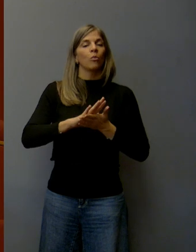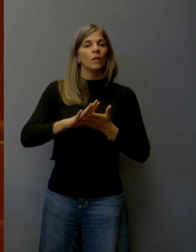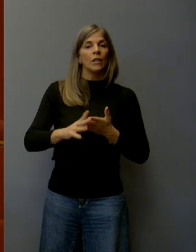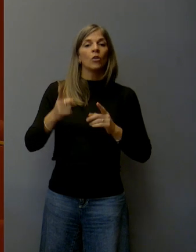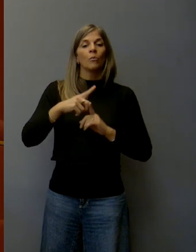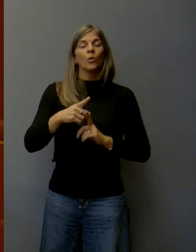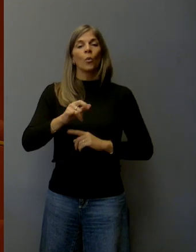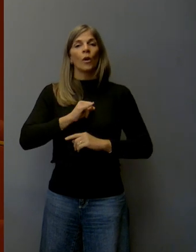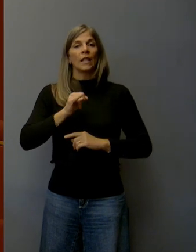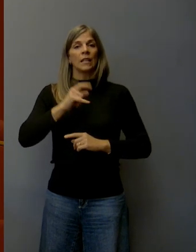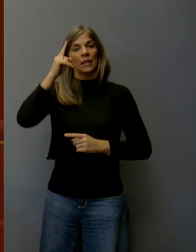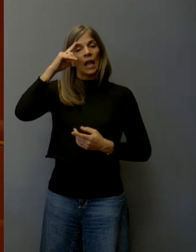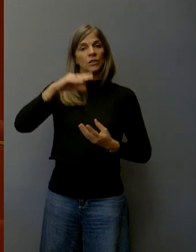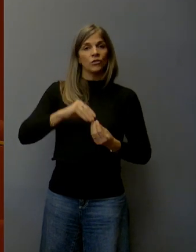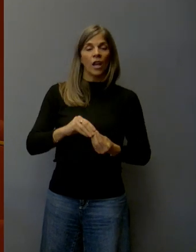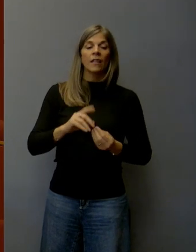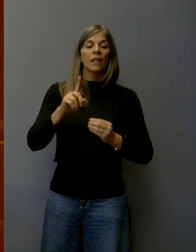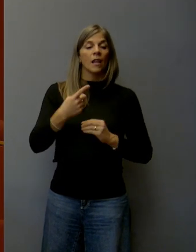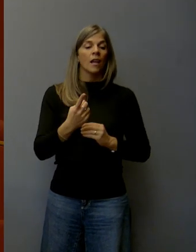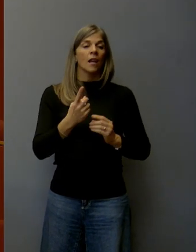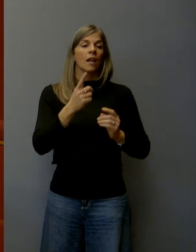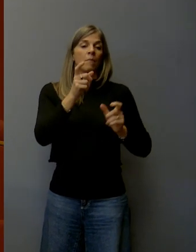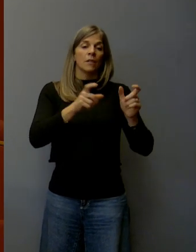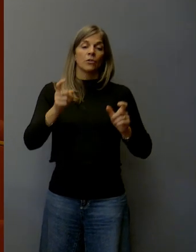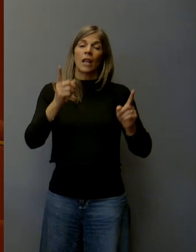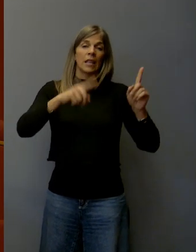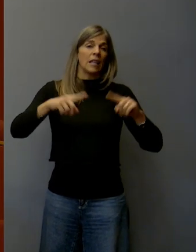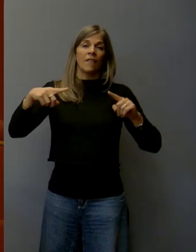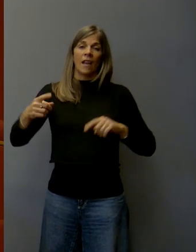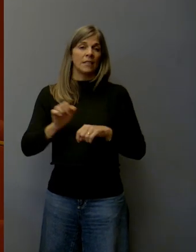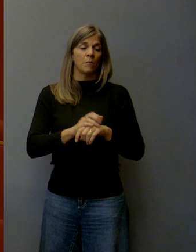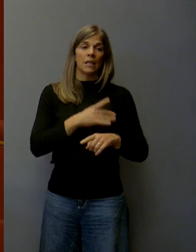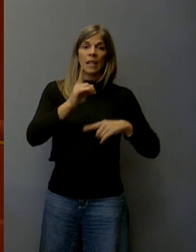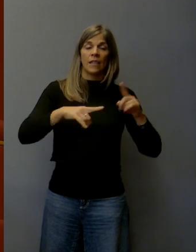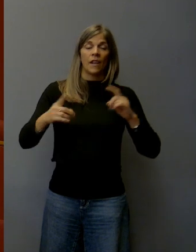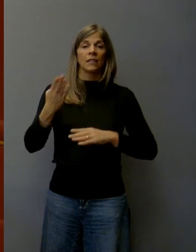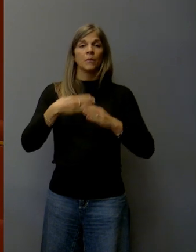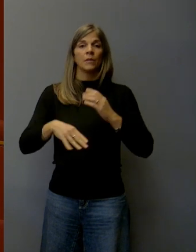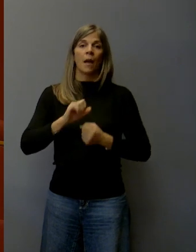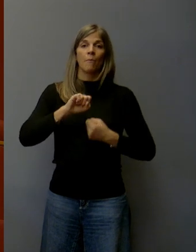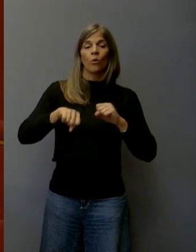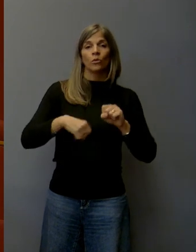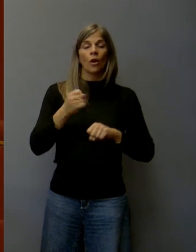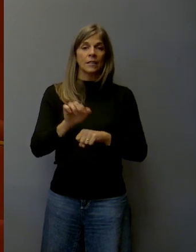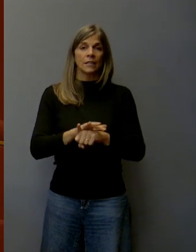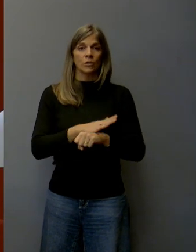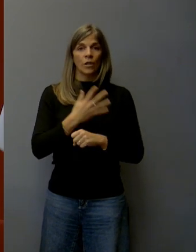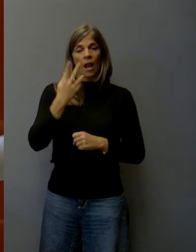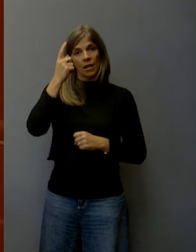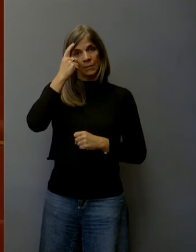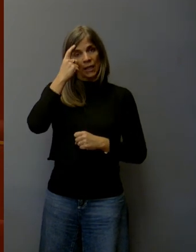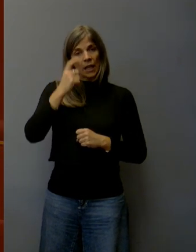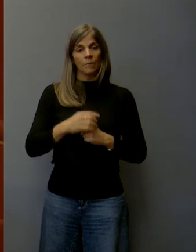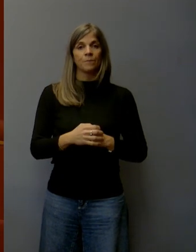rispetto delle individualità delle diverse sensibilità delle persone disabilità motorie e sensoriali e psichiche